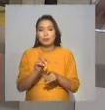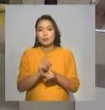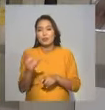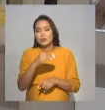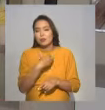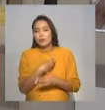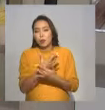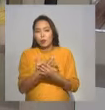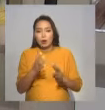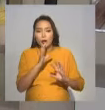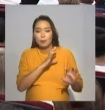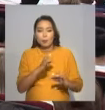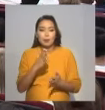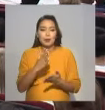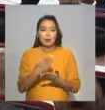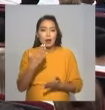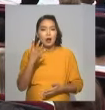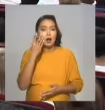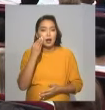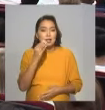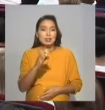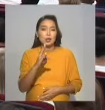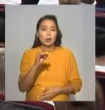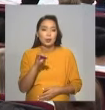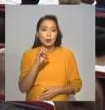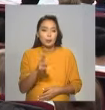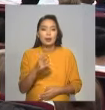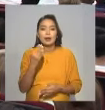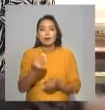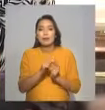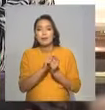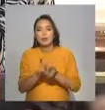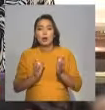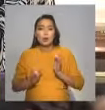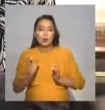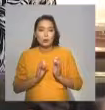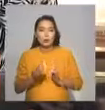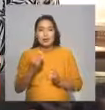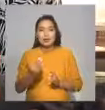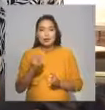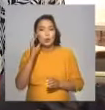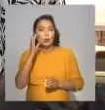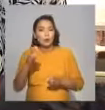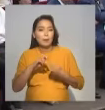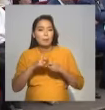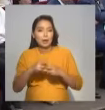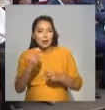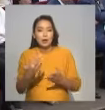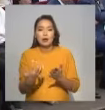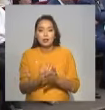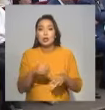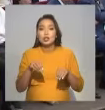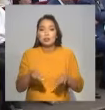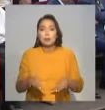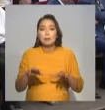необходимым требованиям. В ходе своего визита в Алматы Саясат Нурбек встретился и со студентами, выслушал их проблемы. Некоторые из них удалось решить